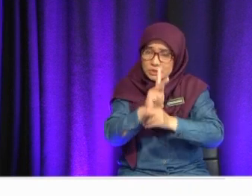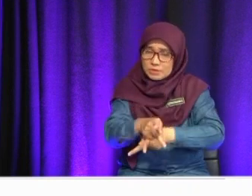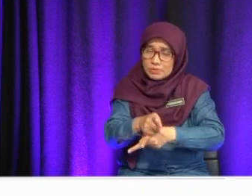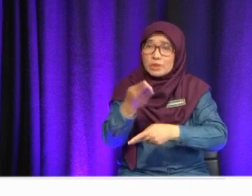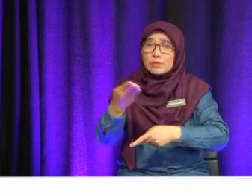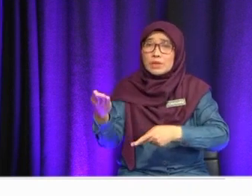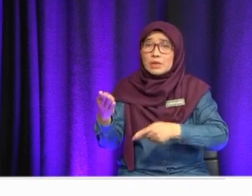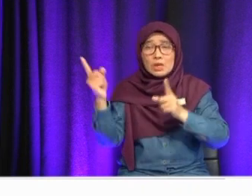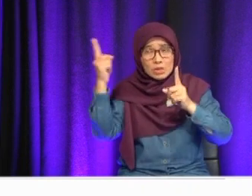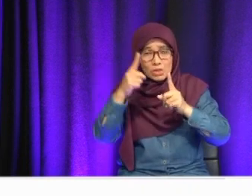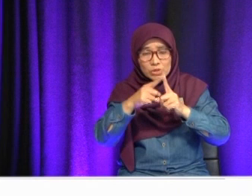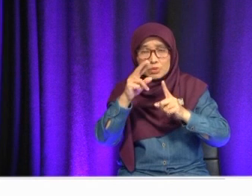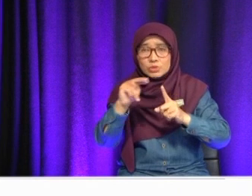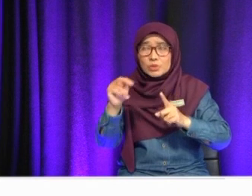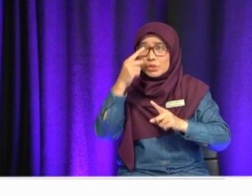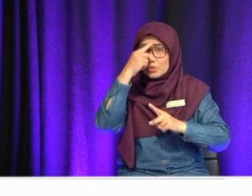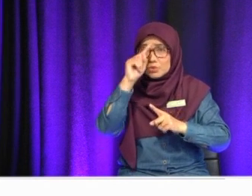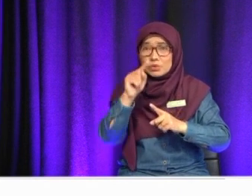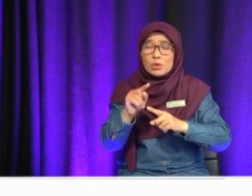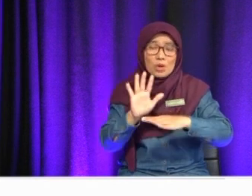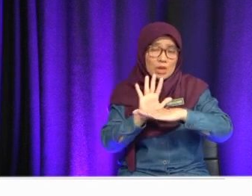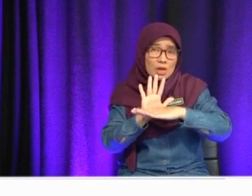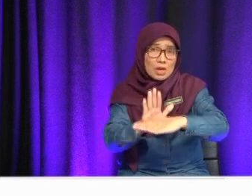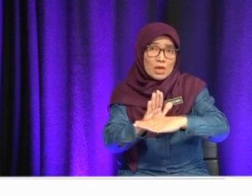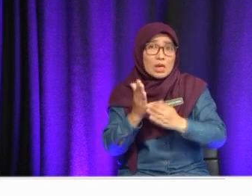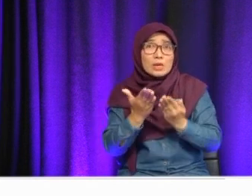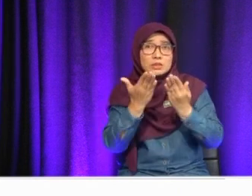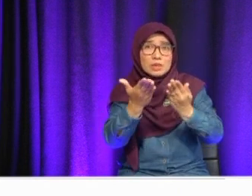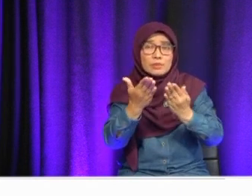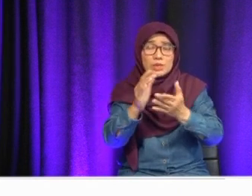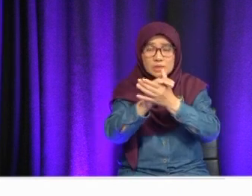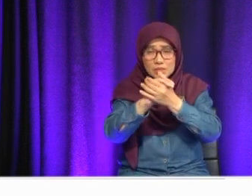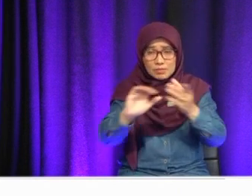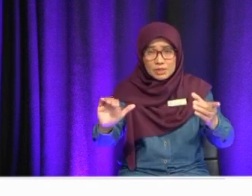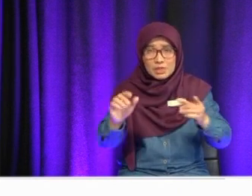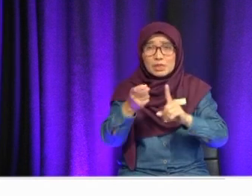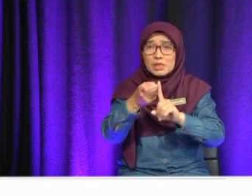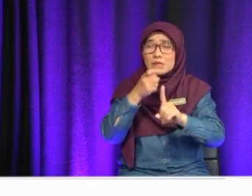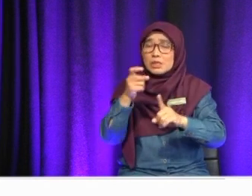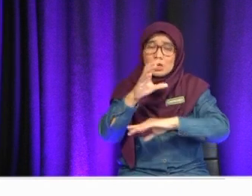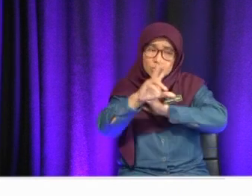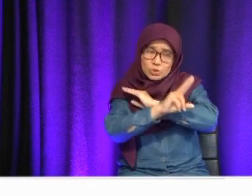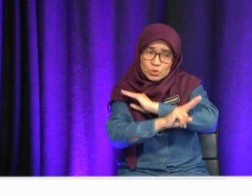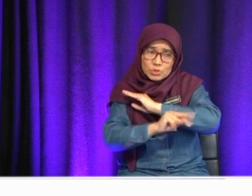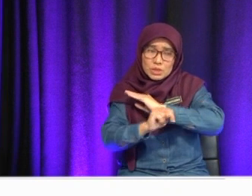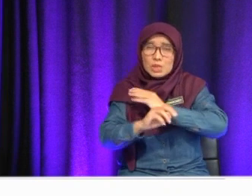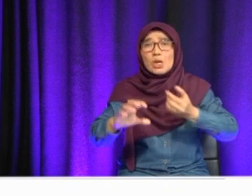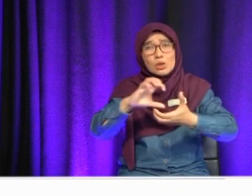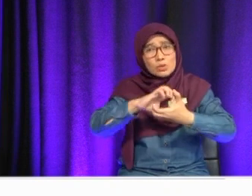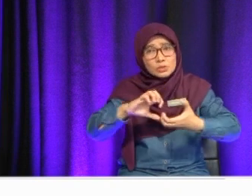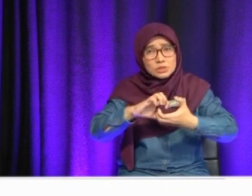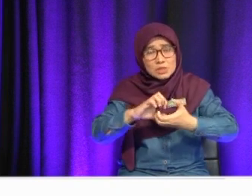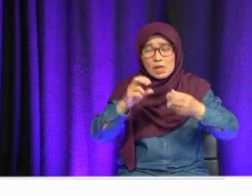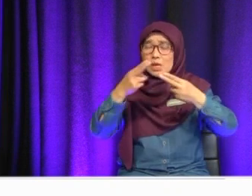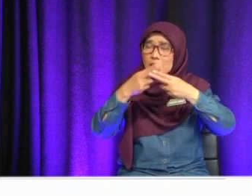dengan tujuan untuk dijamin keselamatannya daripada kecurian, kerosakan,